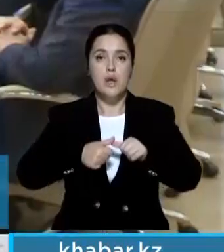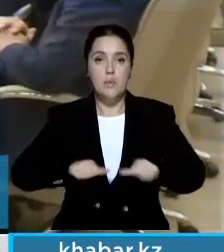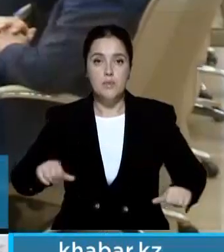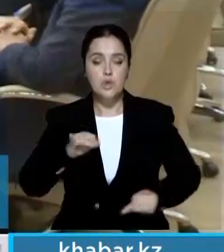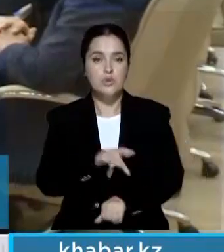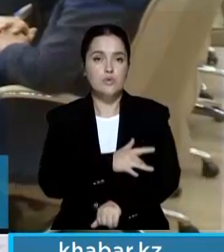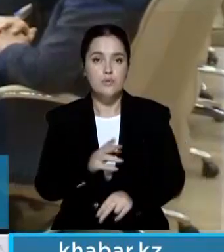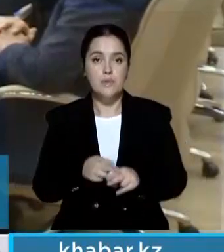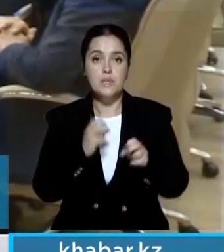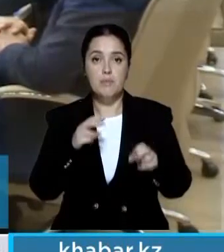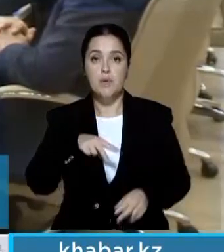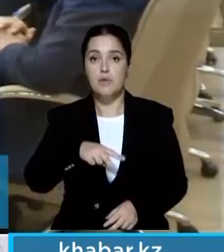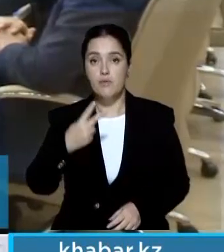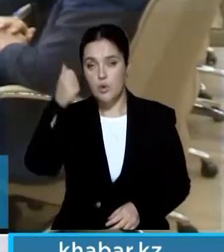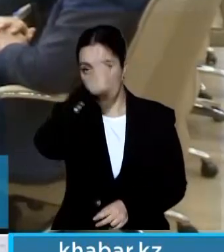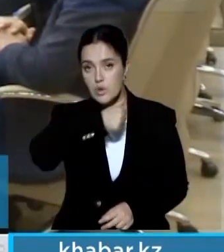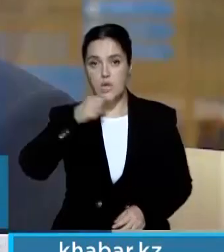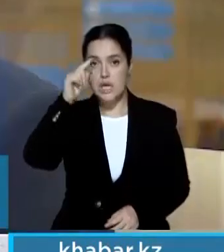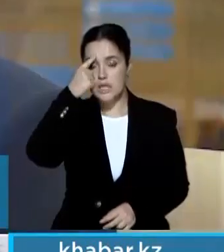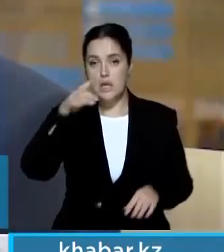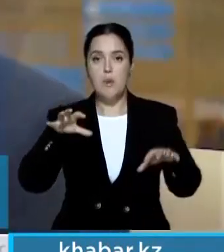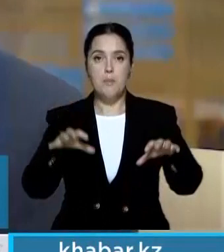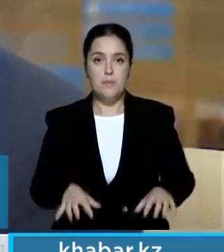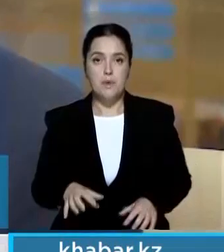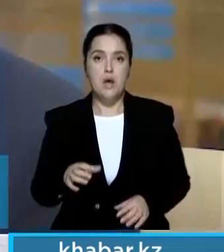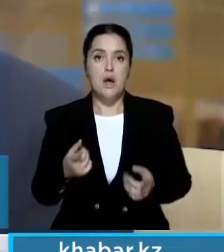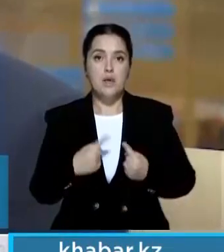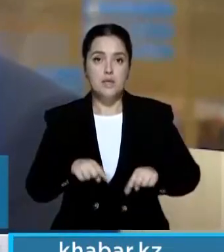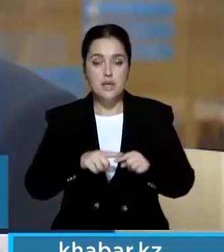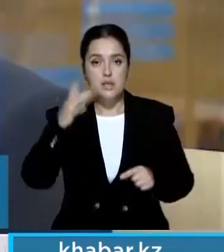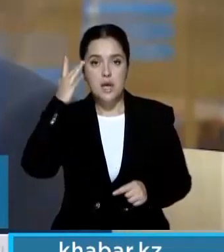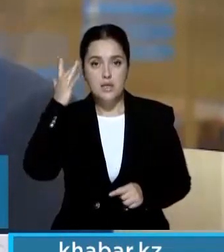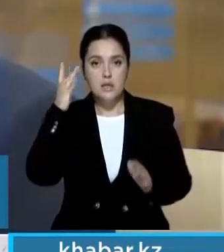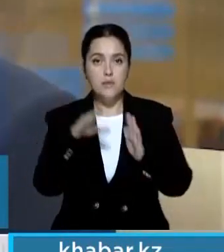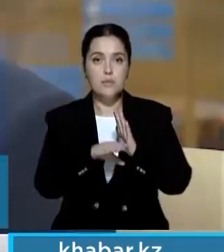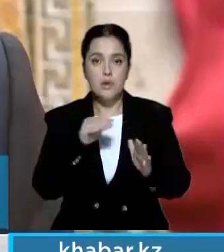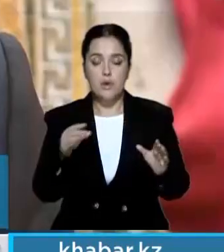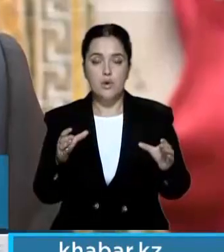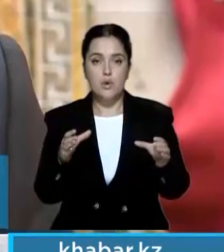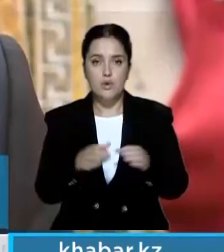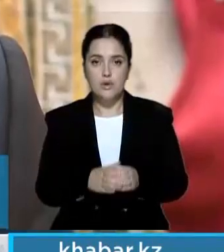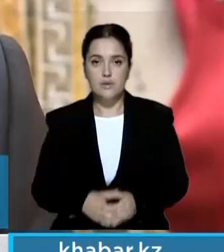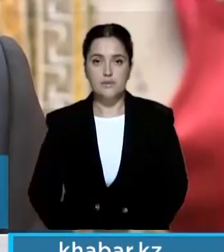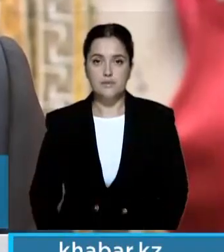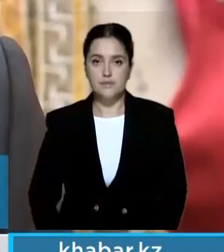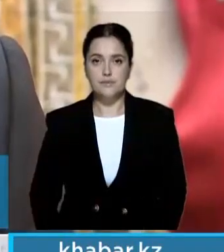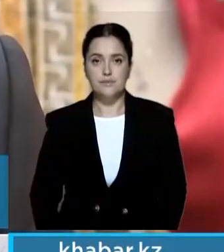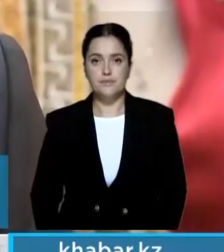безопасности с д второго года отмечу Индия председательствует в ассоциации азиатских избирательных органов